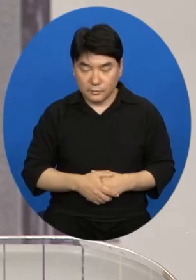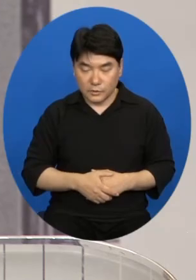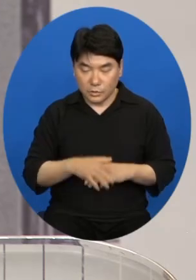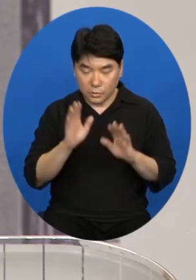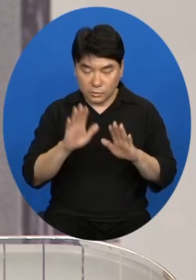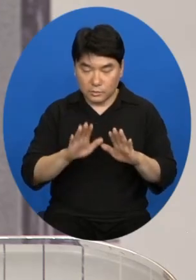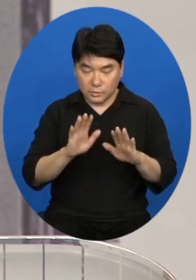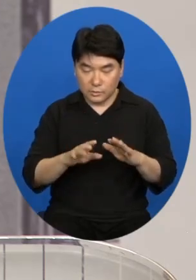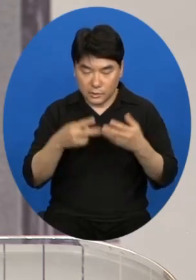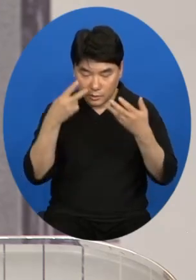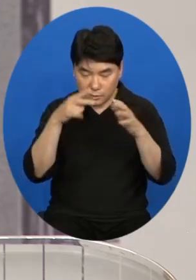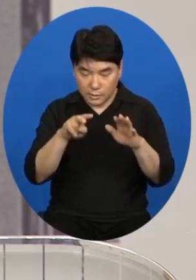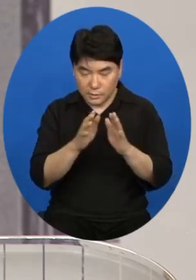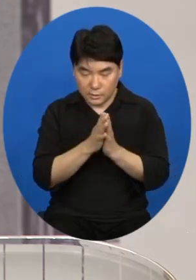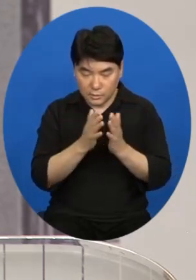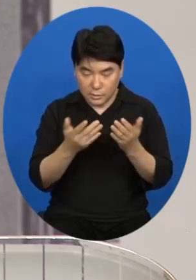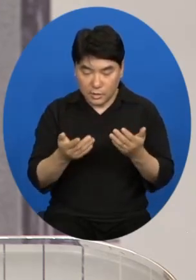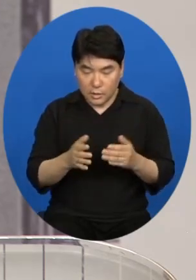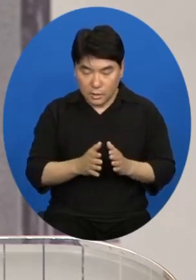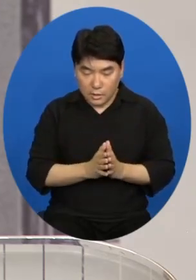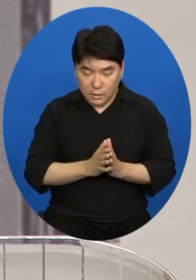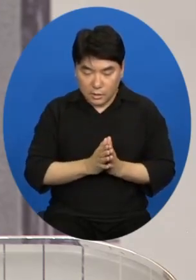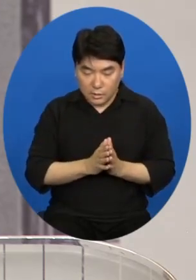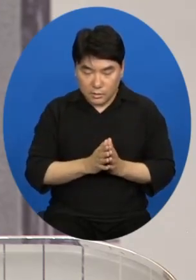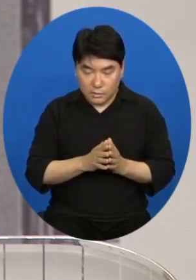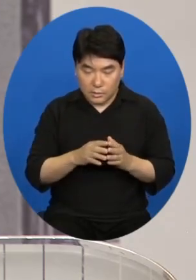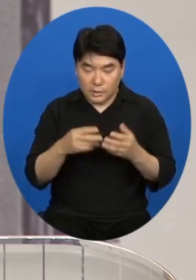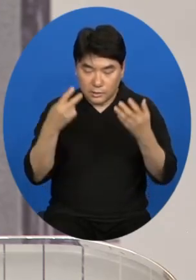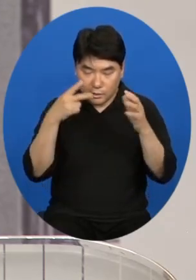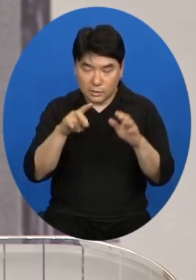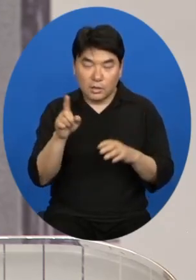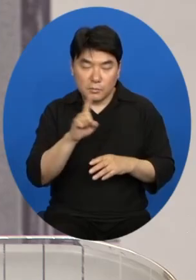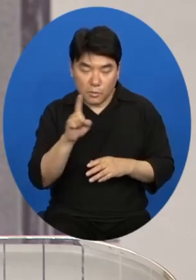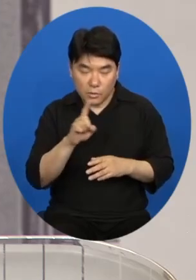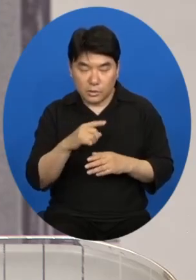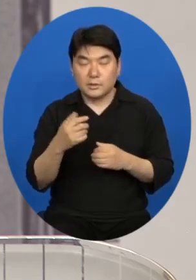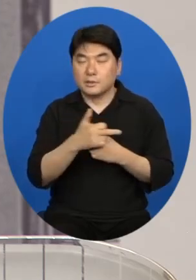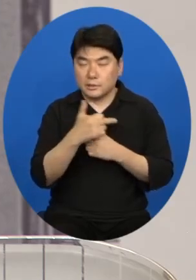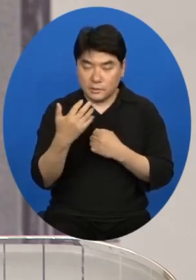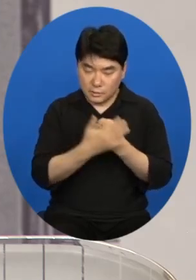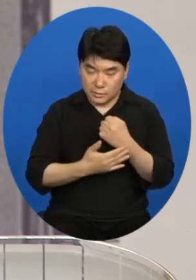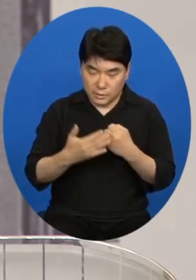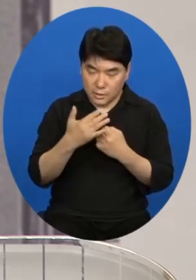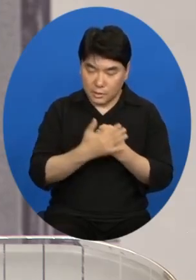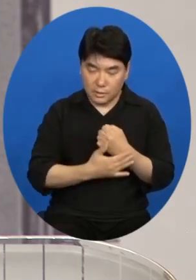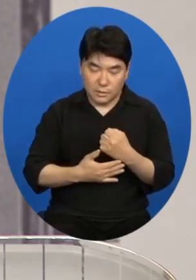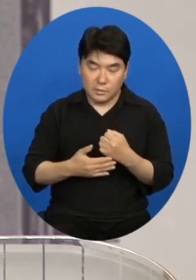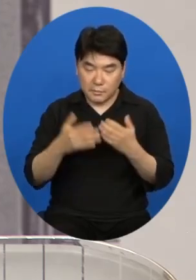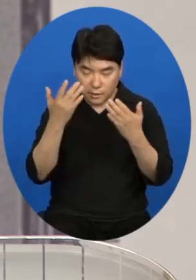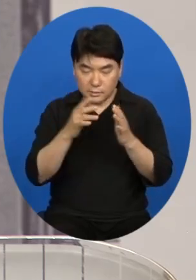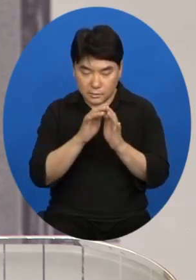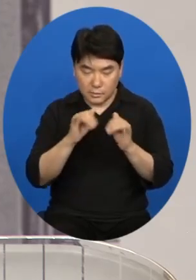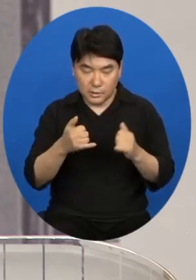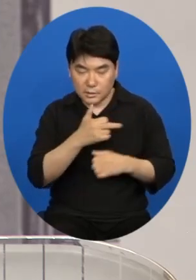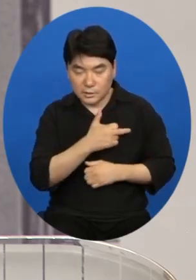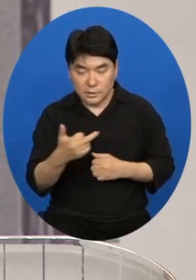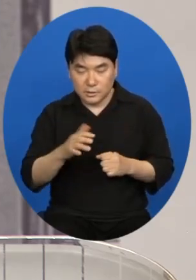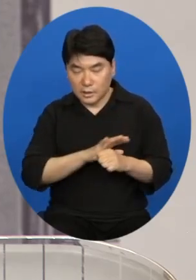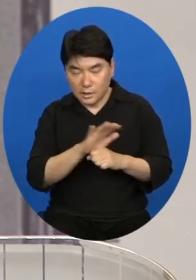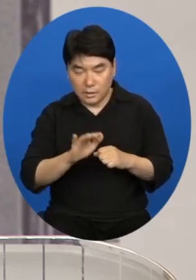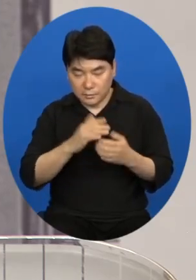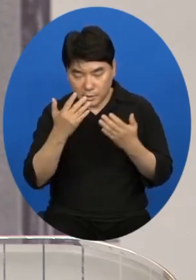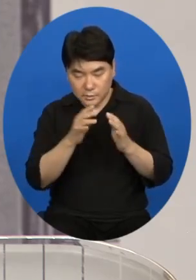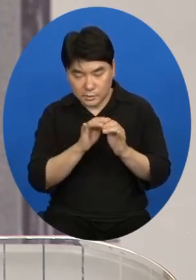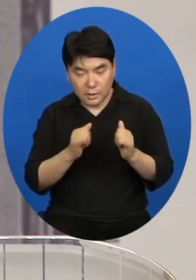오늘 다니엘서에 하나님께서 다니엘을 뭐라고 부르셨습니까? 큰 은총을 받은 자요, 크게 사랑을 받는